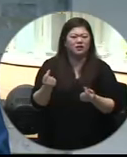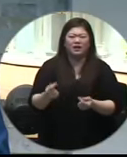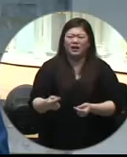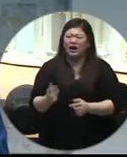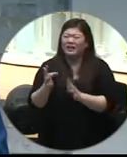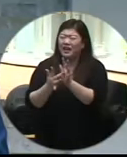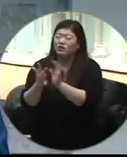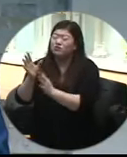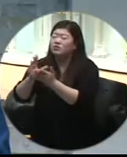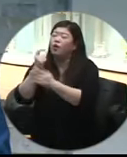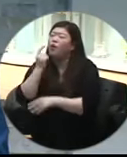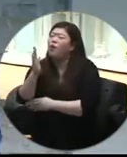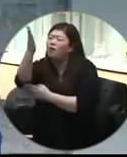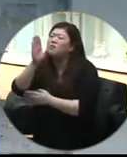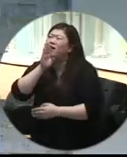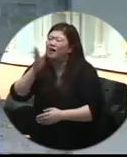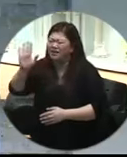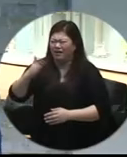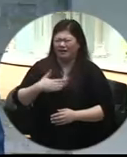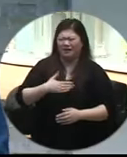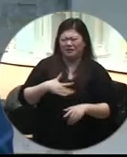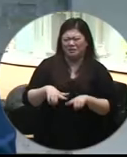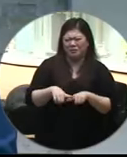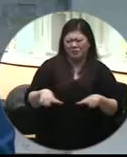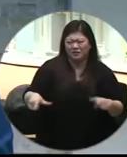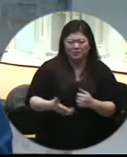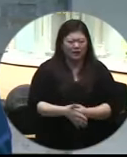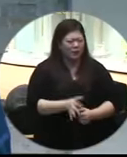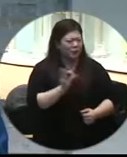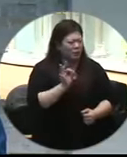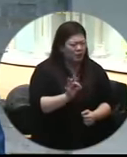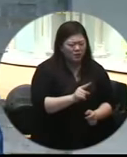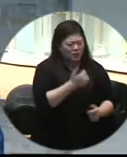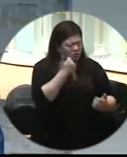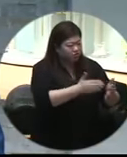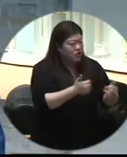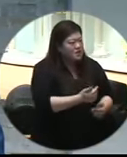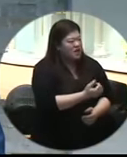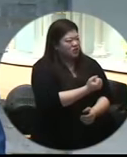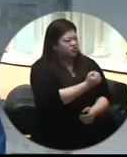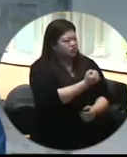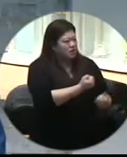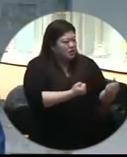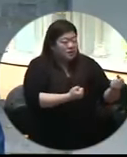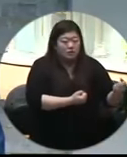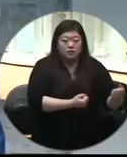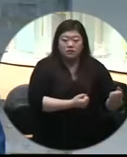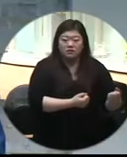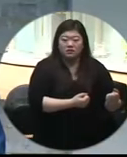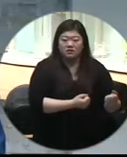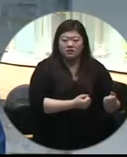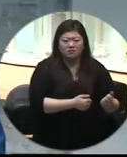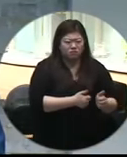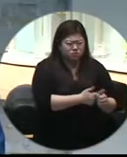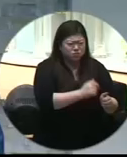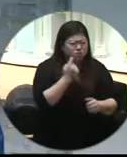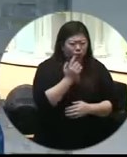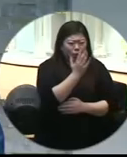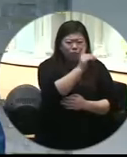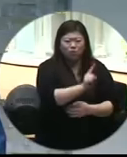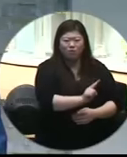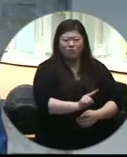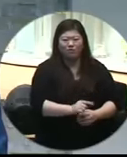불신자처럼 아웅다웅하면서 돈 몇 푼 때문에 말 한마디 때문에 그 중리산이할 그런 수준이 아니라고.